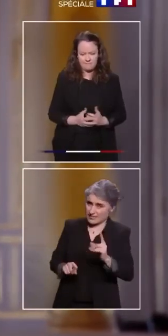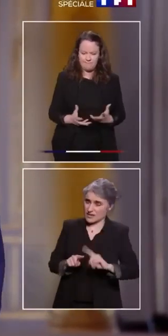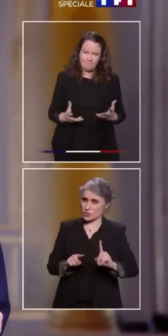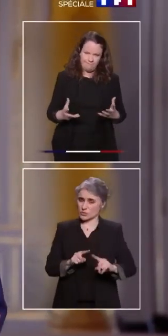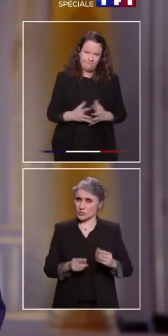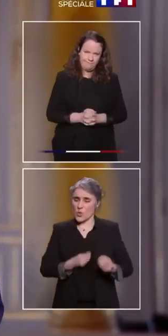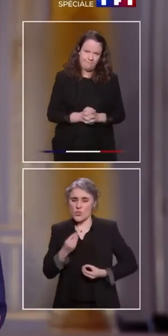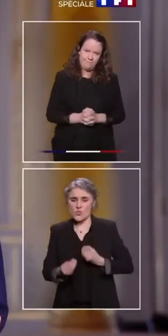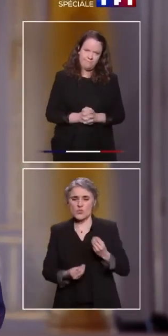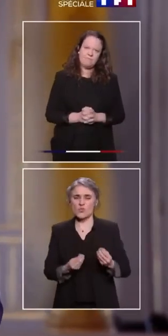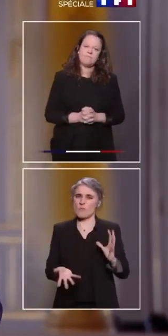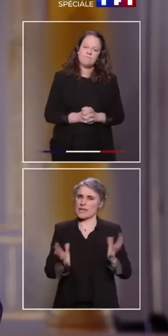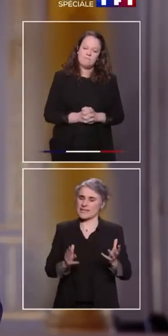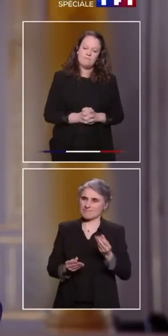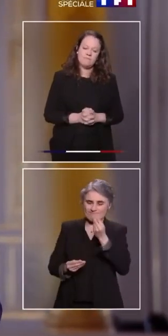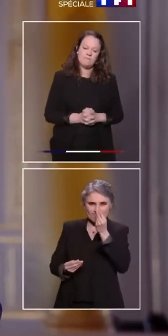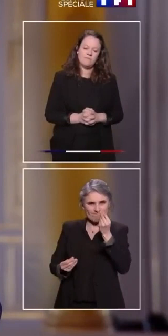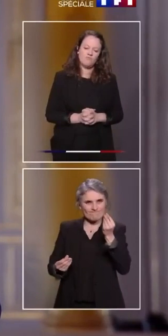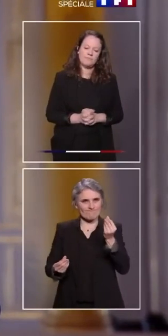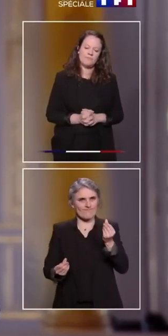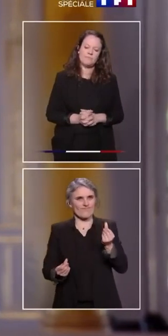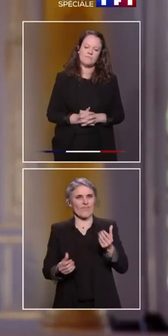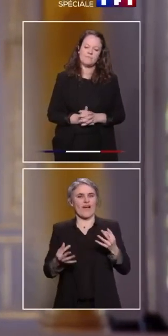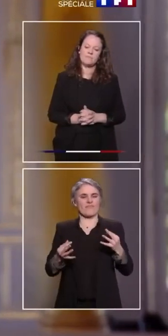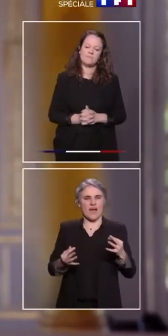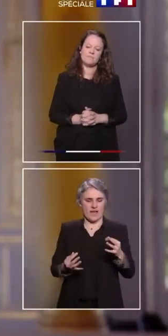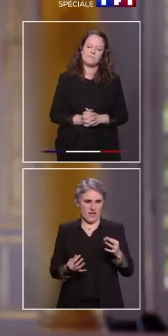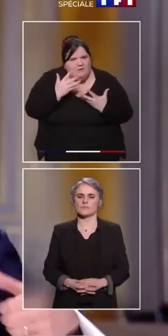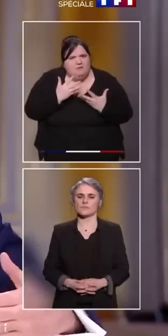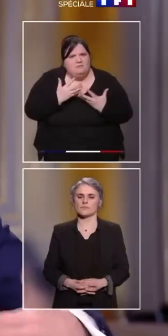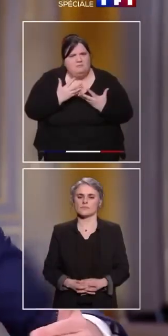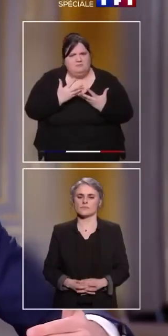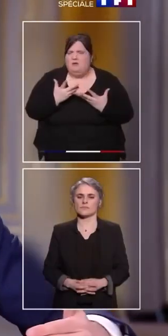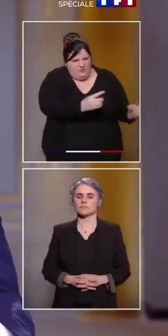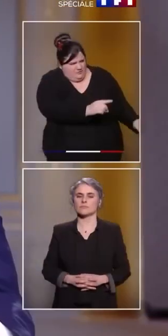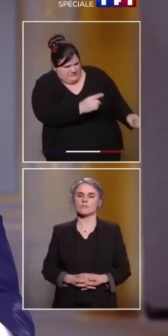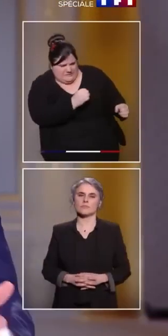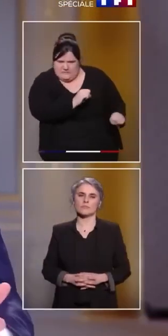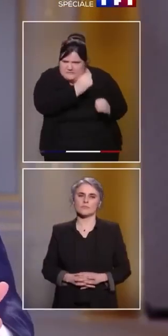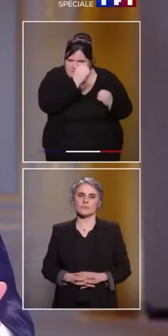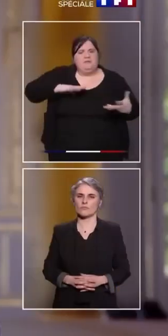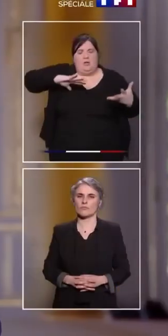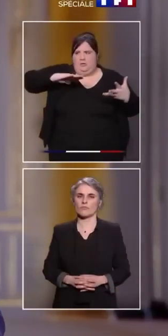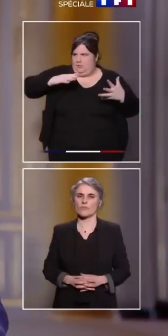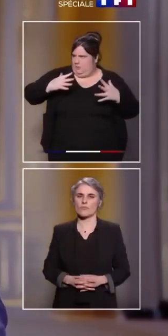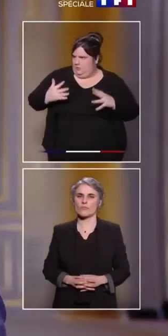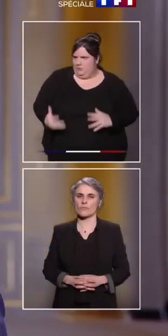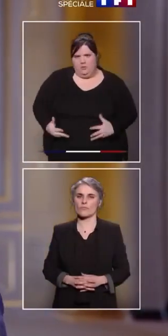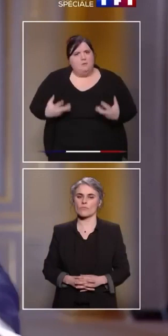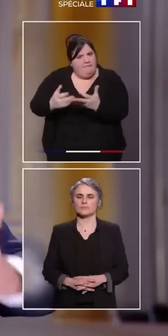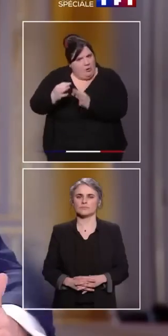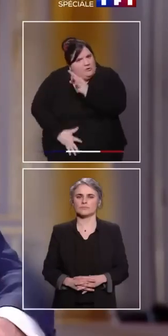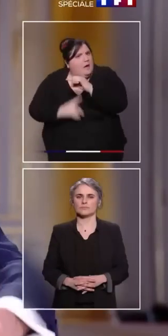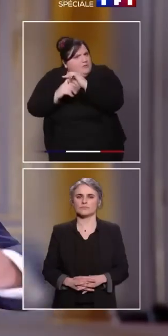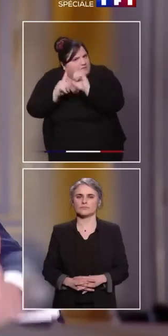sentiment d'avoir perdu la manière de comprendre et de parler aux Français? On a eu le Covid. Ce monde est inquiétant. On n'a plus de